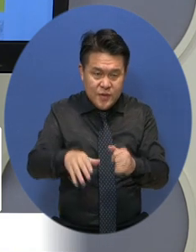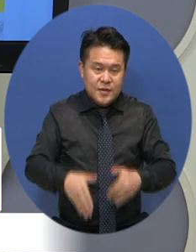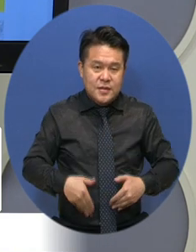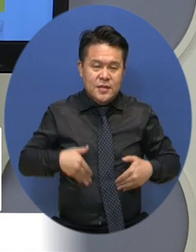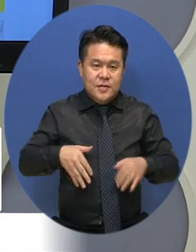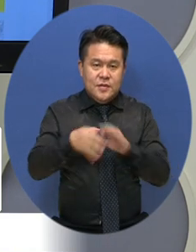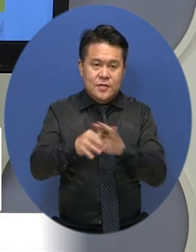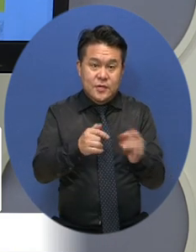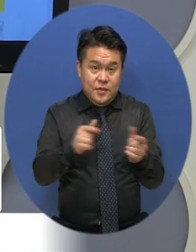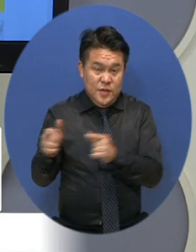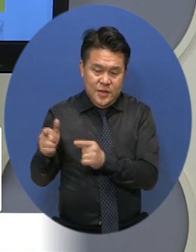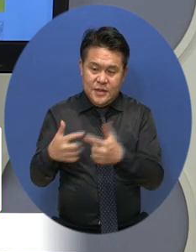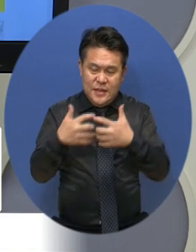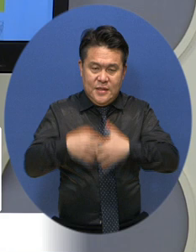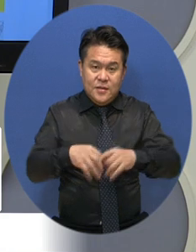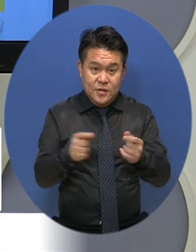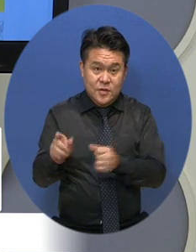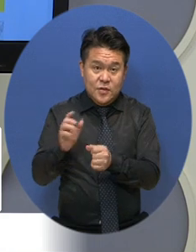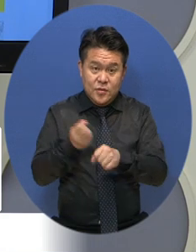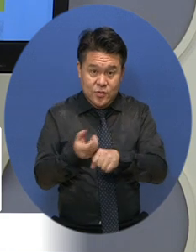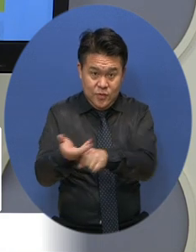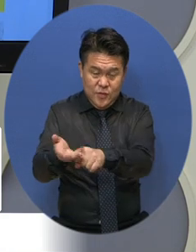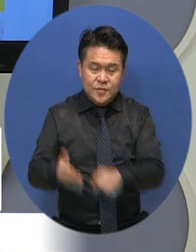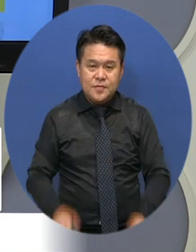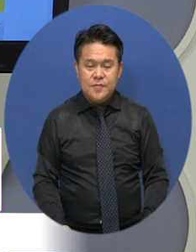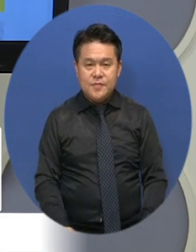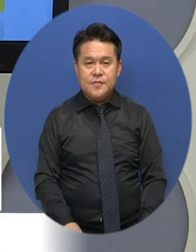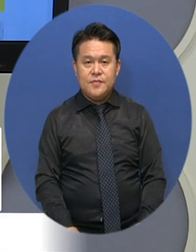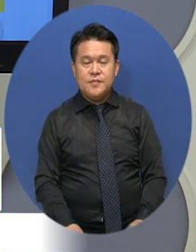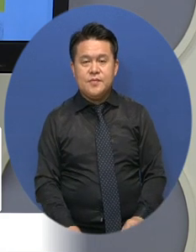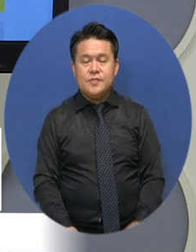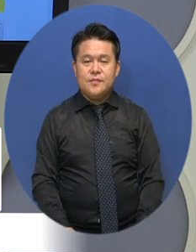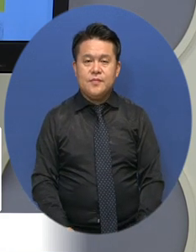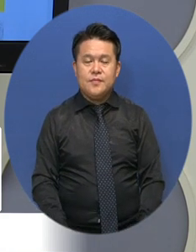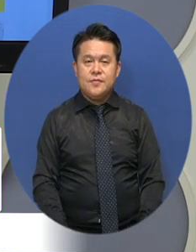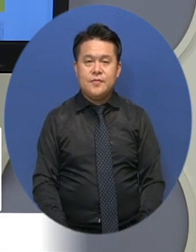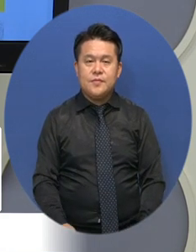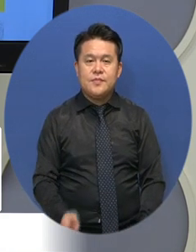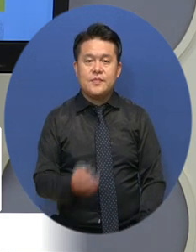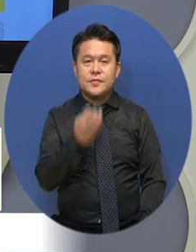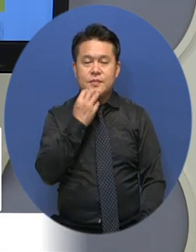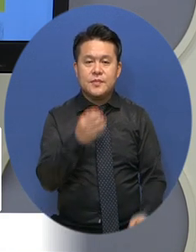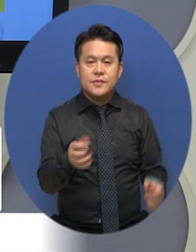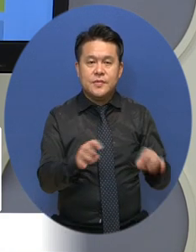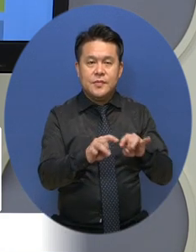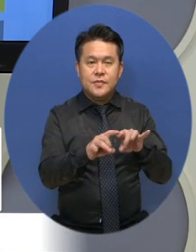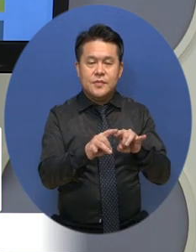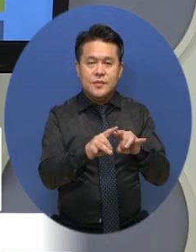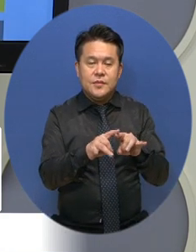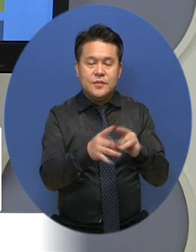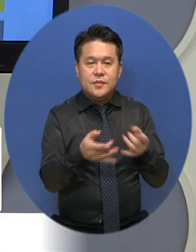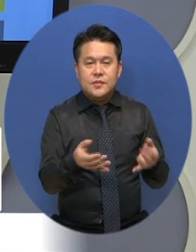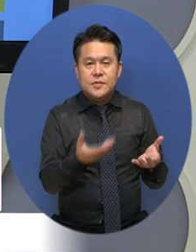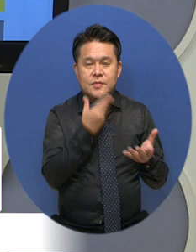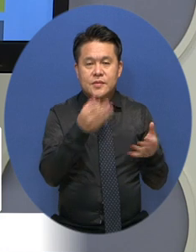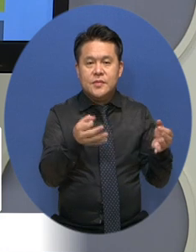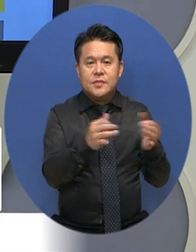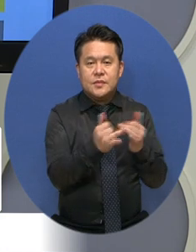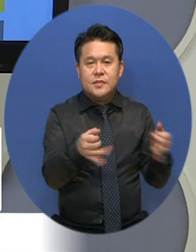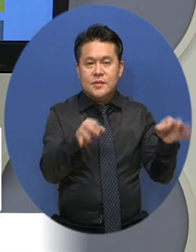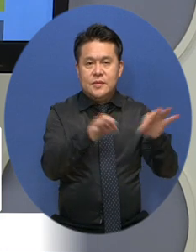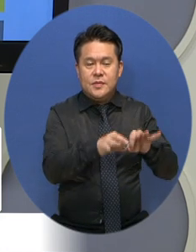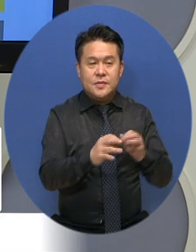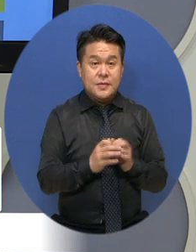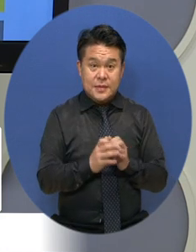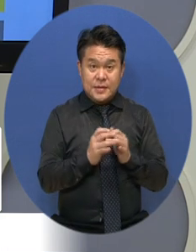용품과 방한 용품을 전달합니다 서울 에너지 복지 시 민기 금은 시민이 에너지 생산 절약을